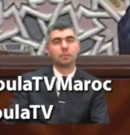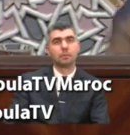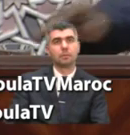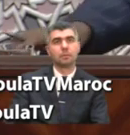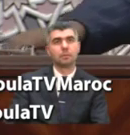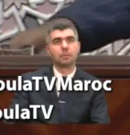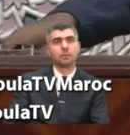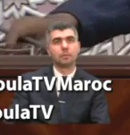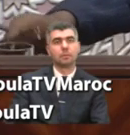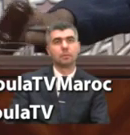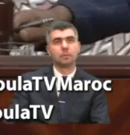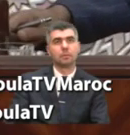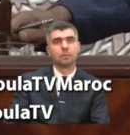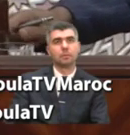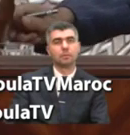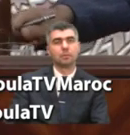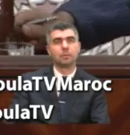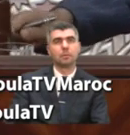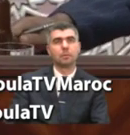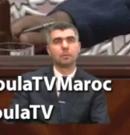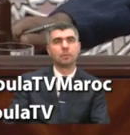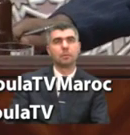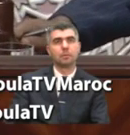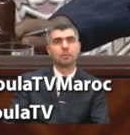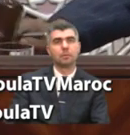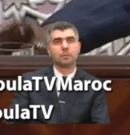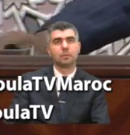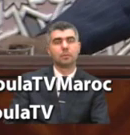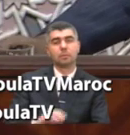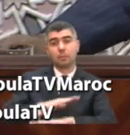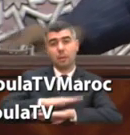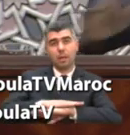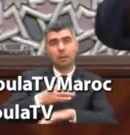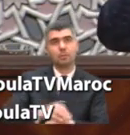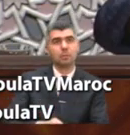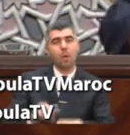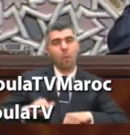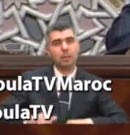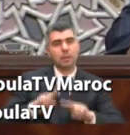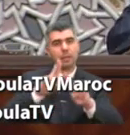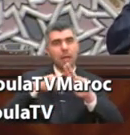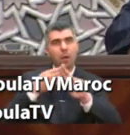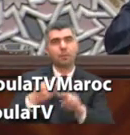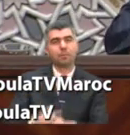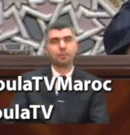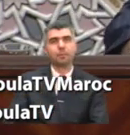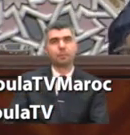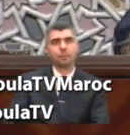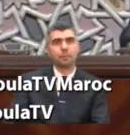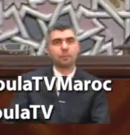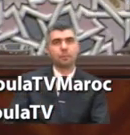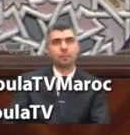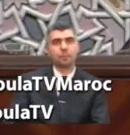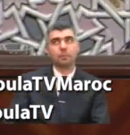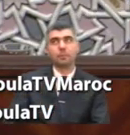لا. سيد النائب من فضلك شيء من الهدوء. تفضلوا سيد الوزير للرد على